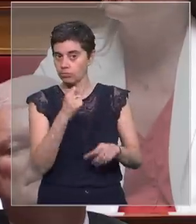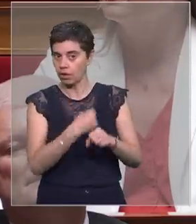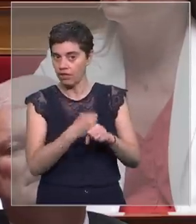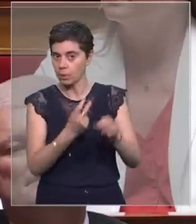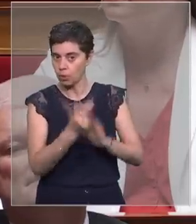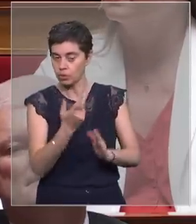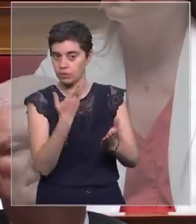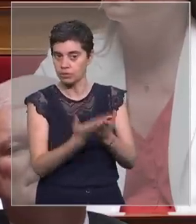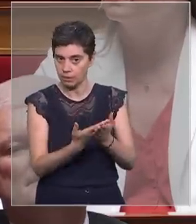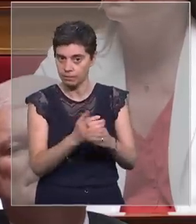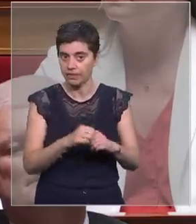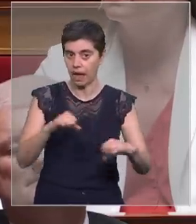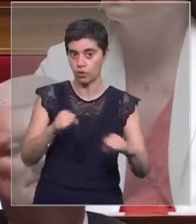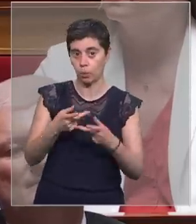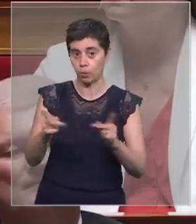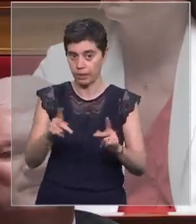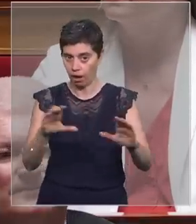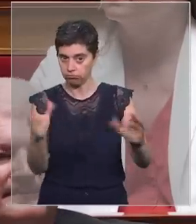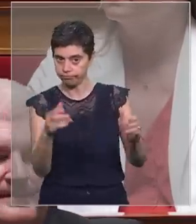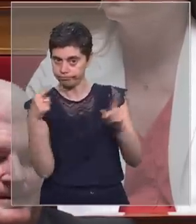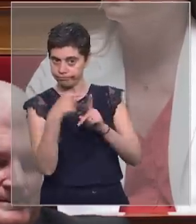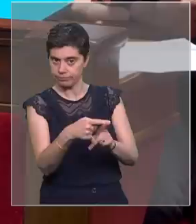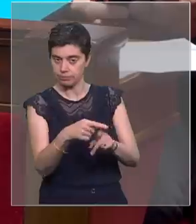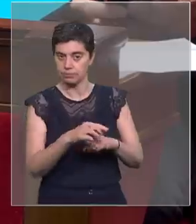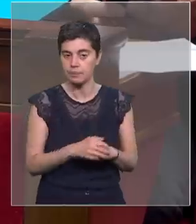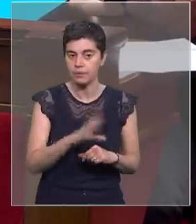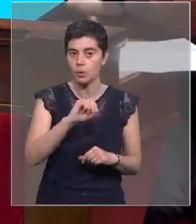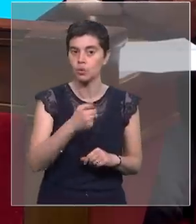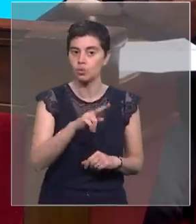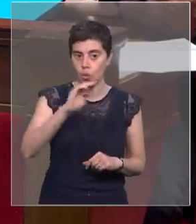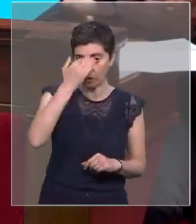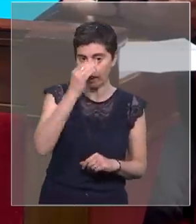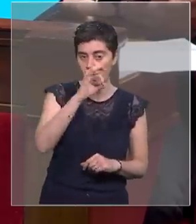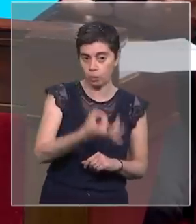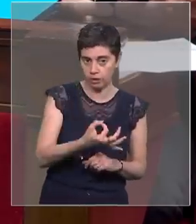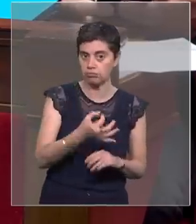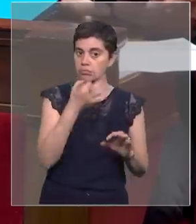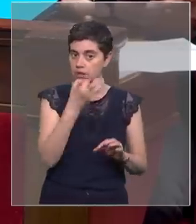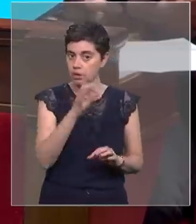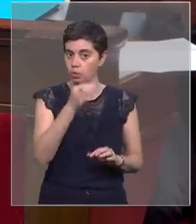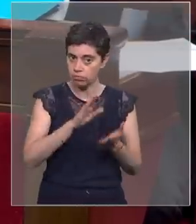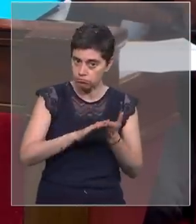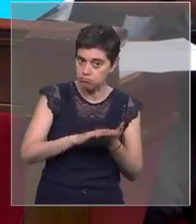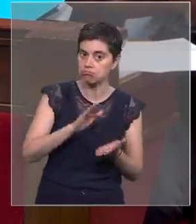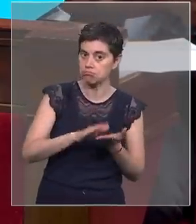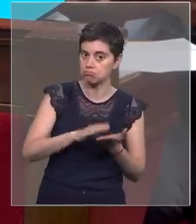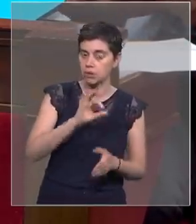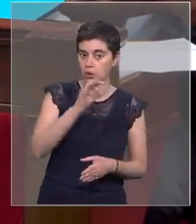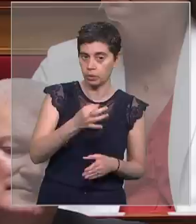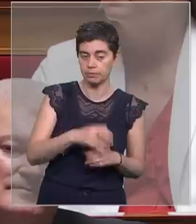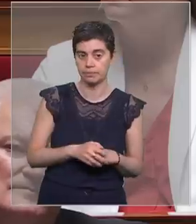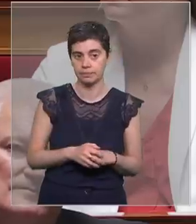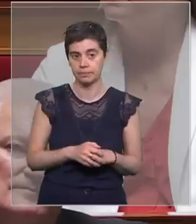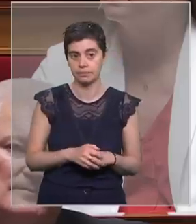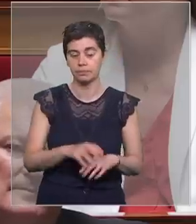ont une place à part dans l'action publique. Cela, les Nations Unies le reconnaissent, le soulignent et le saluent, à l'instar de la pérennisation